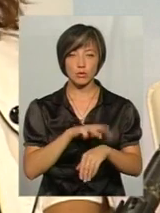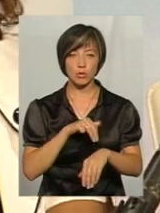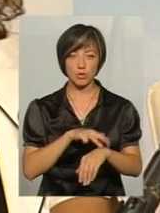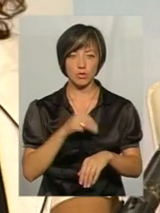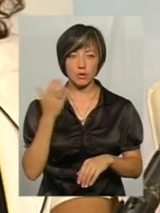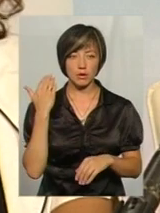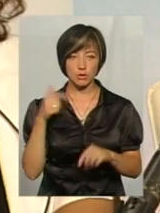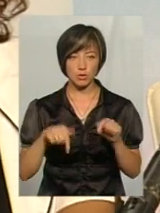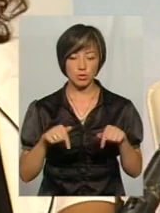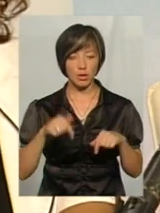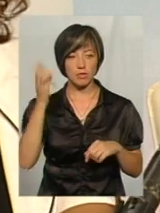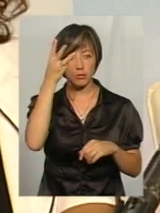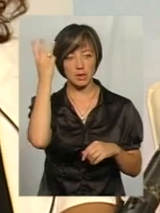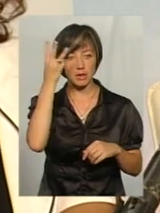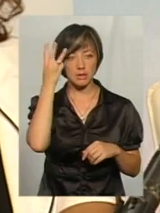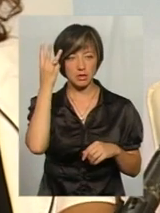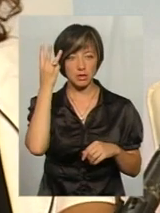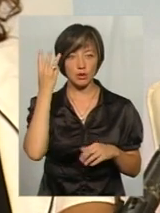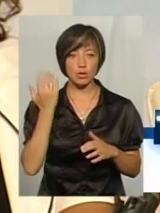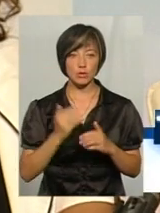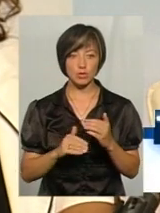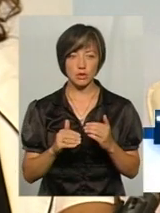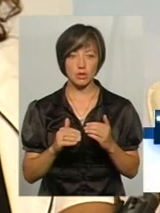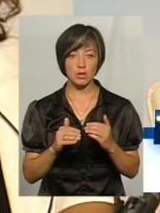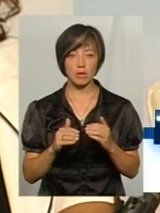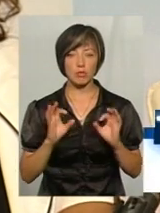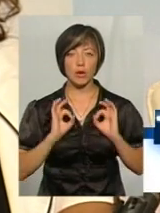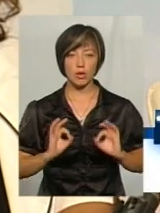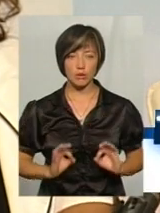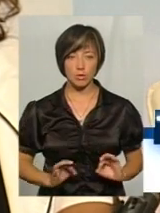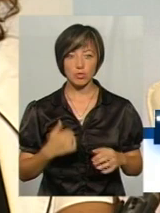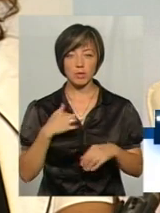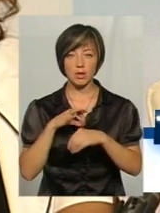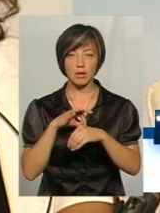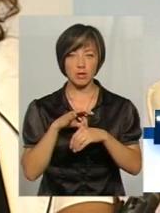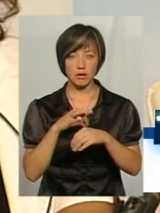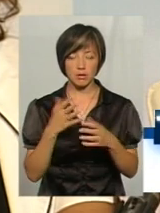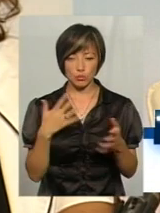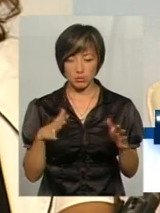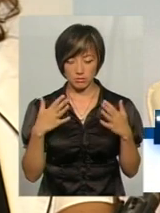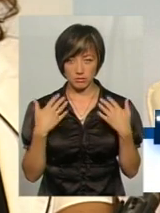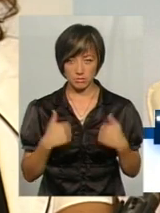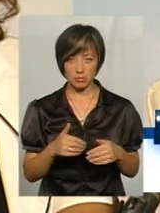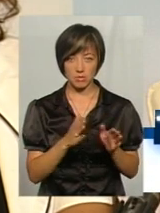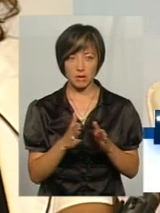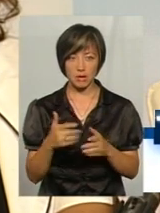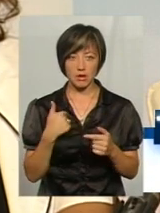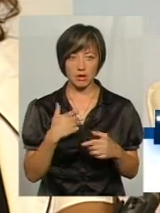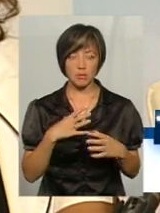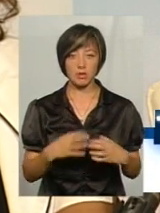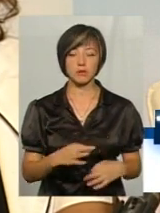туда, сюда, в Хмельницк, вот уже прокуратуру, все у меня привели в порядок, потому что я была